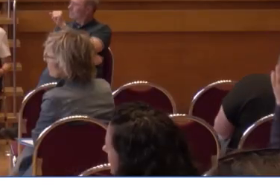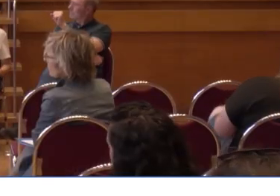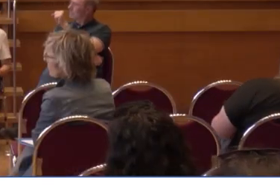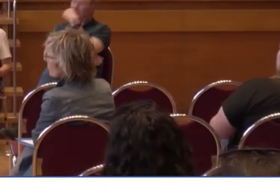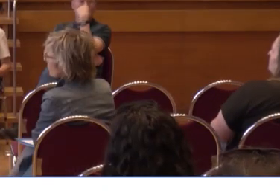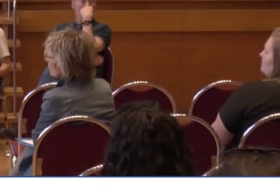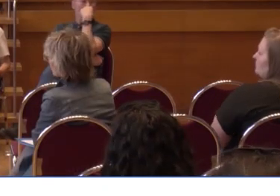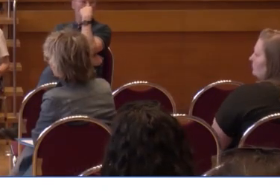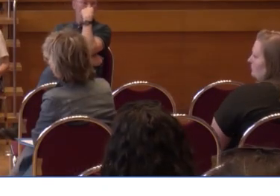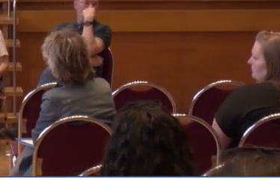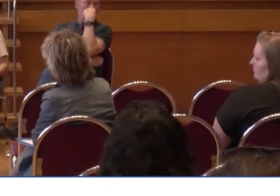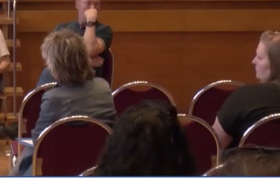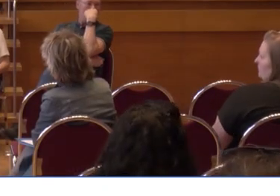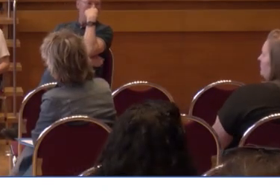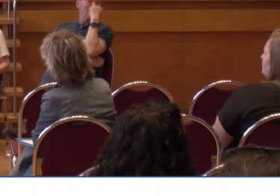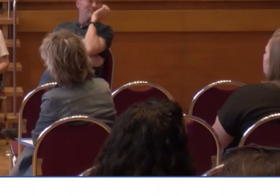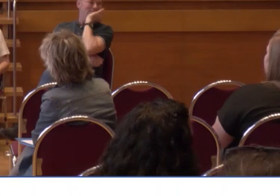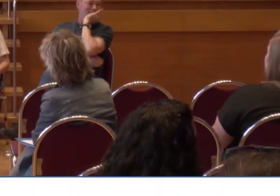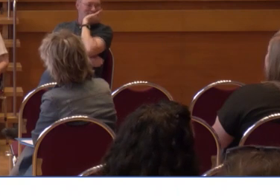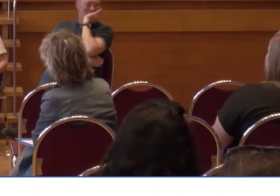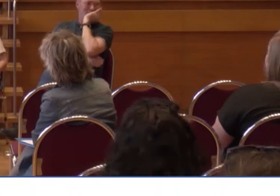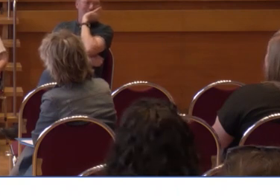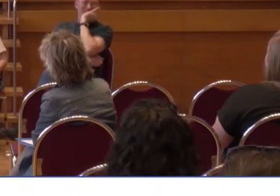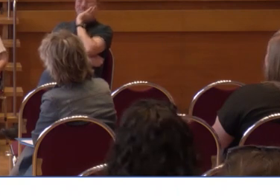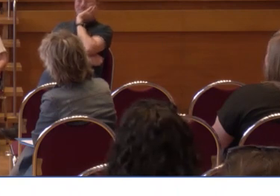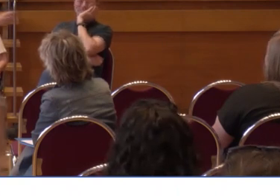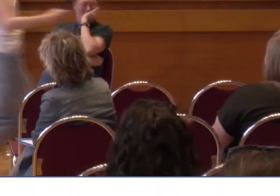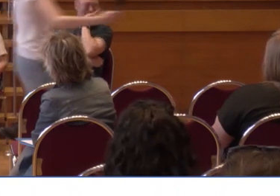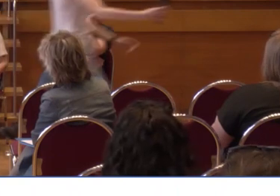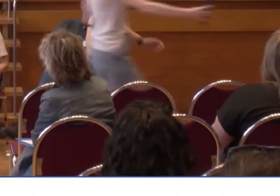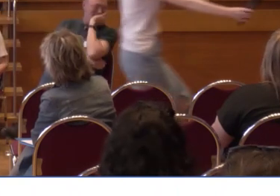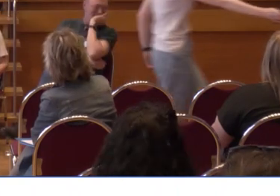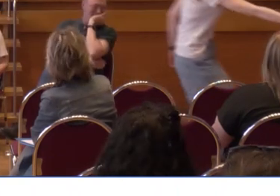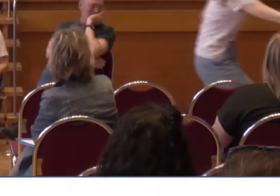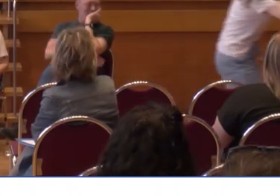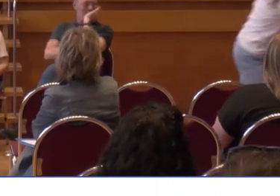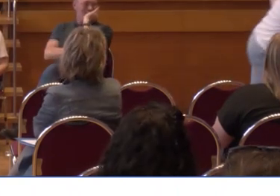oh hier sind noch ganz viele dann machen wir mal hier vorne weiter